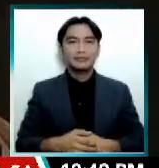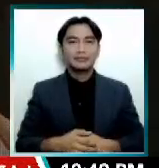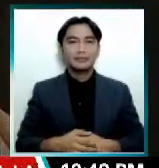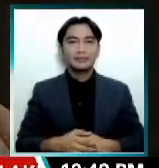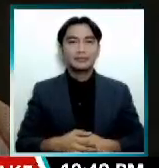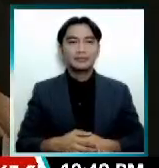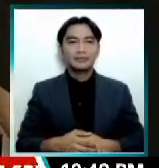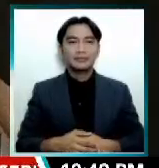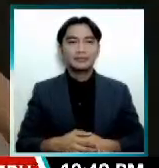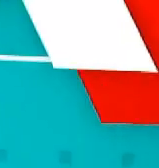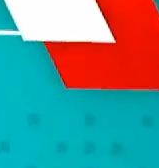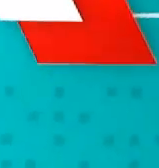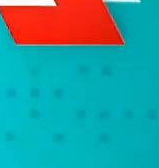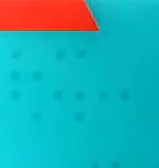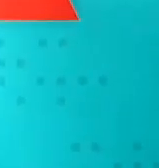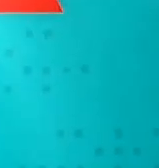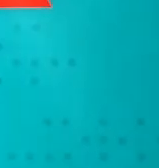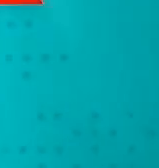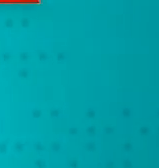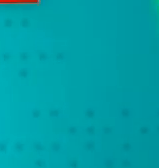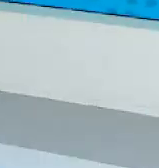GMA Integrated News.